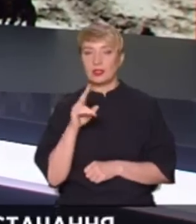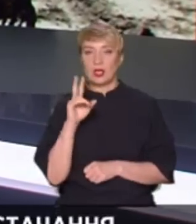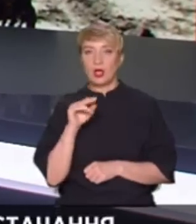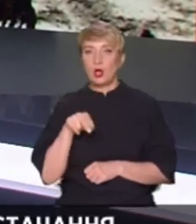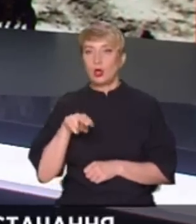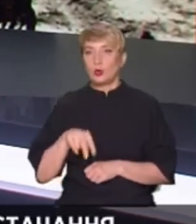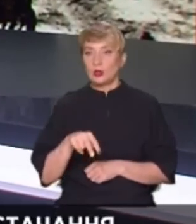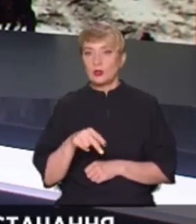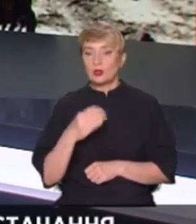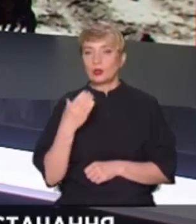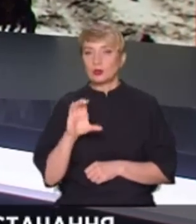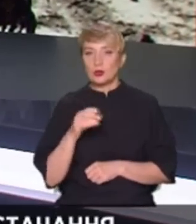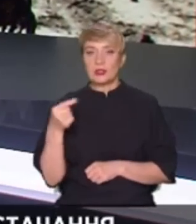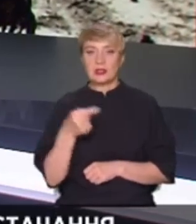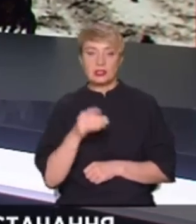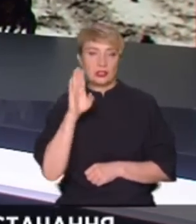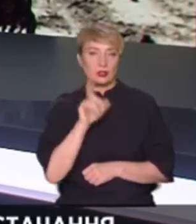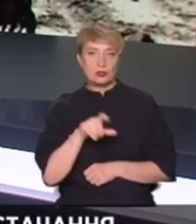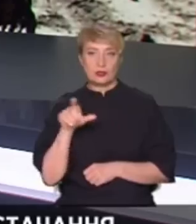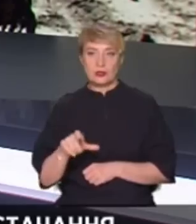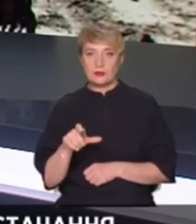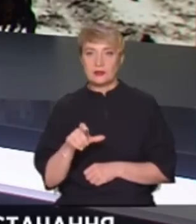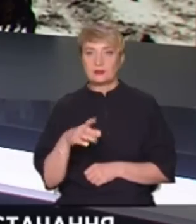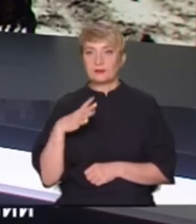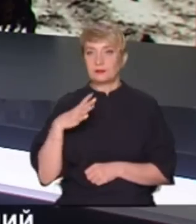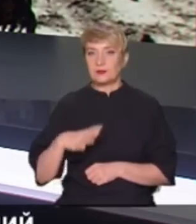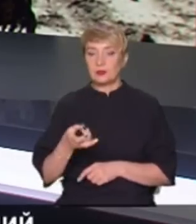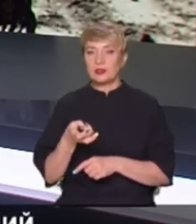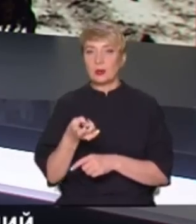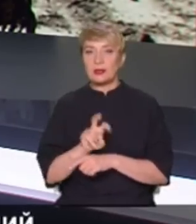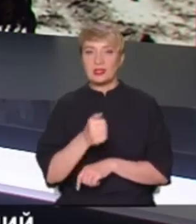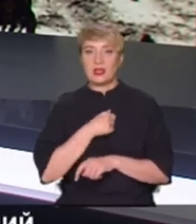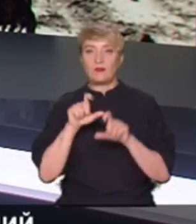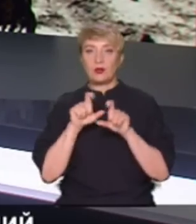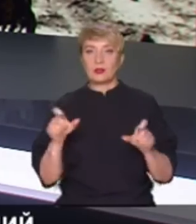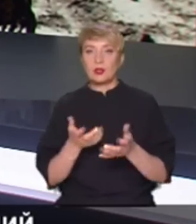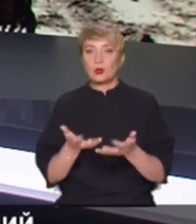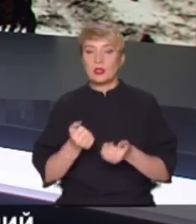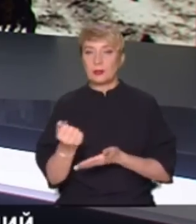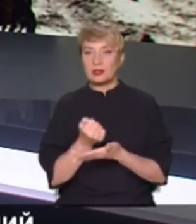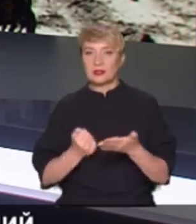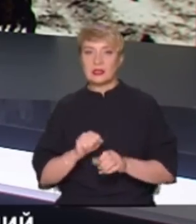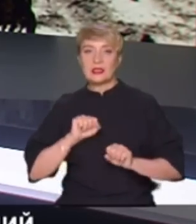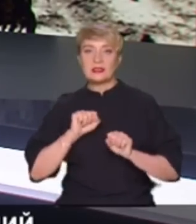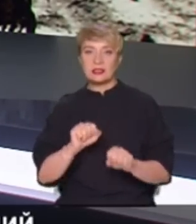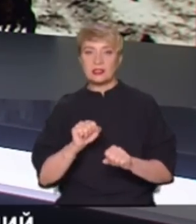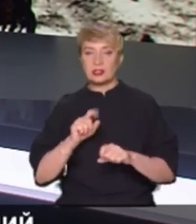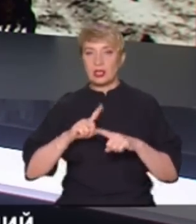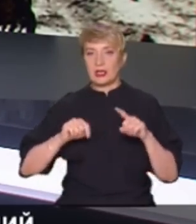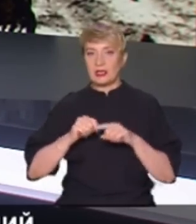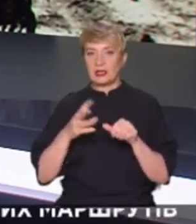жаль, сотні тисячам чоловіків довелося прийти до воєнкоматів, аби отримати зброю і захищати рідну землю від